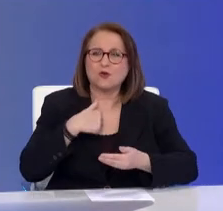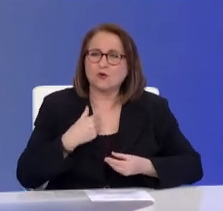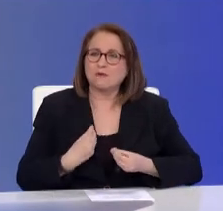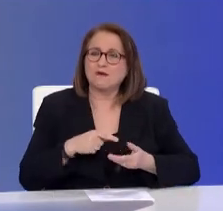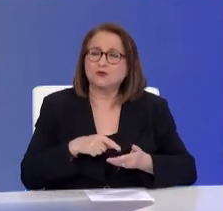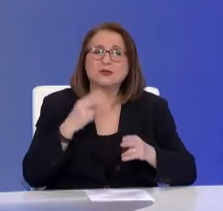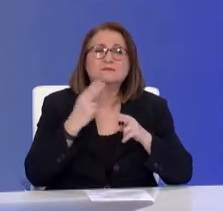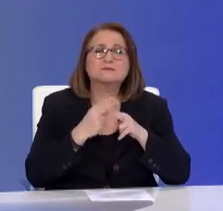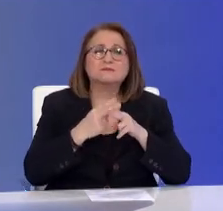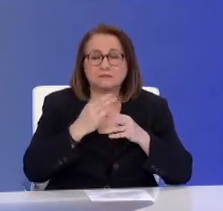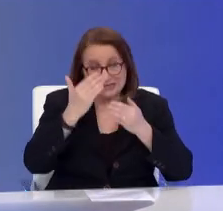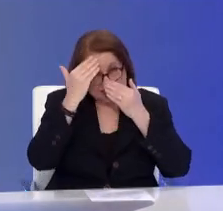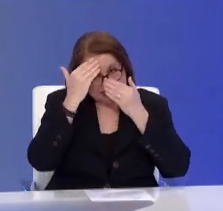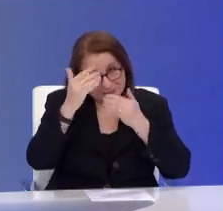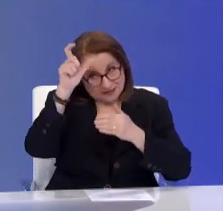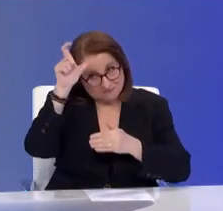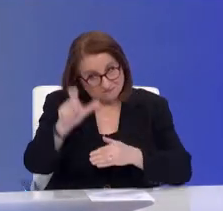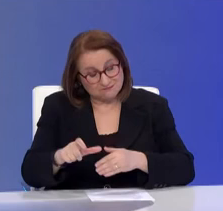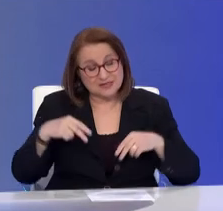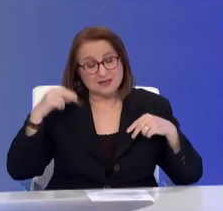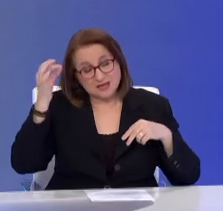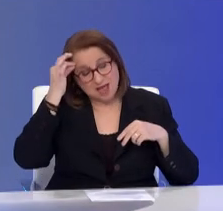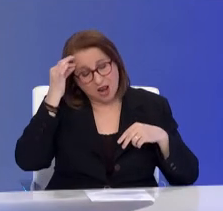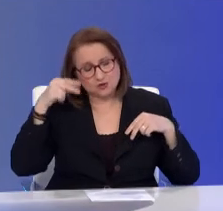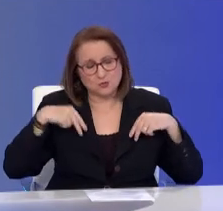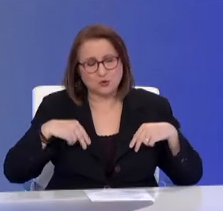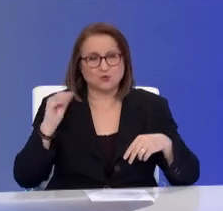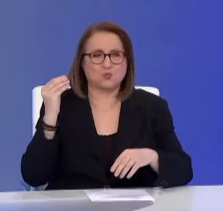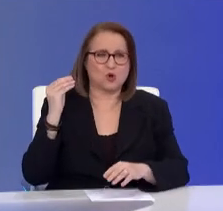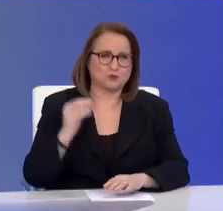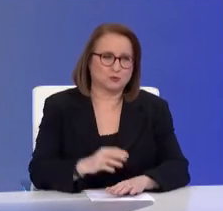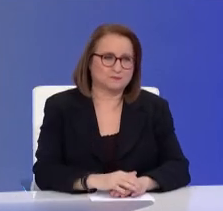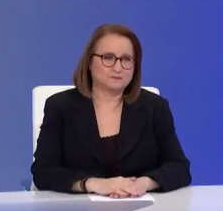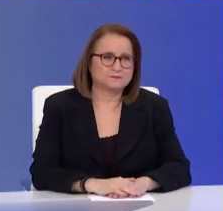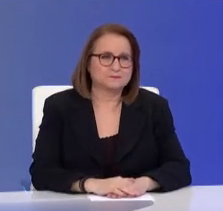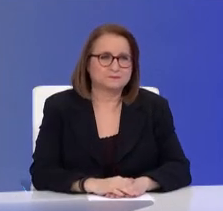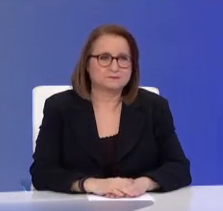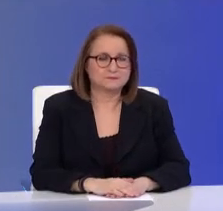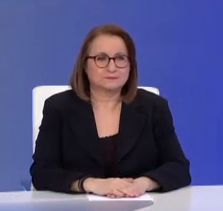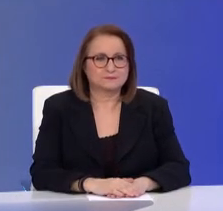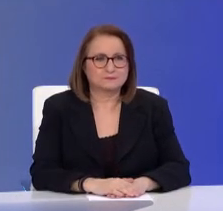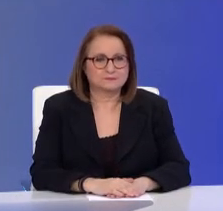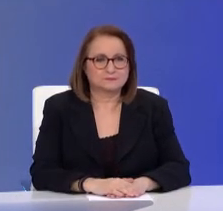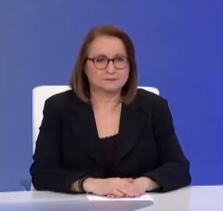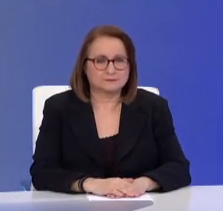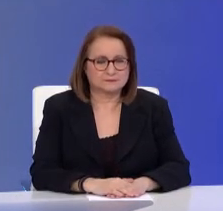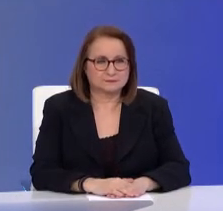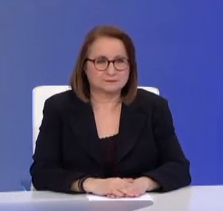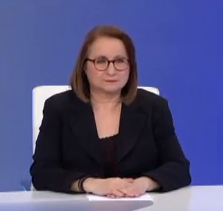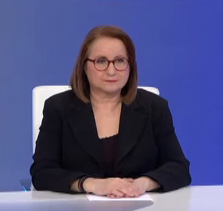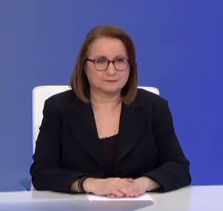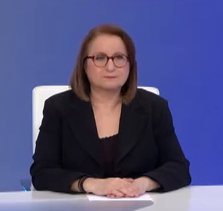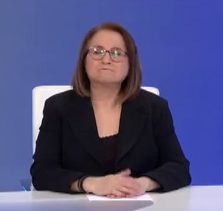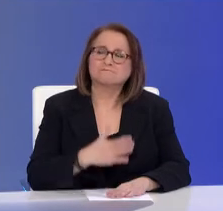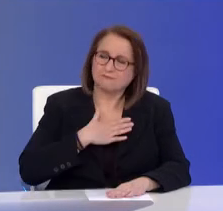αποτελεί ένα φόρο τιμής σε αυτό το μεγάλο φιλέλληνα. Σας ευχαριστώ πάρα πολύ. Υπουργέ Παιδείας και Θρησκευμάτων. We